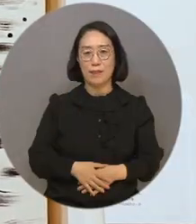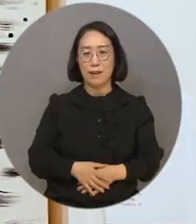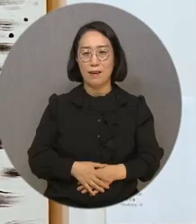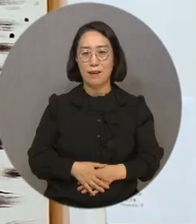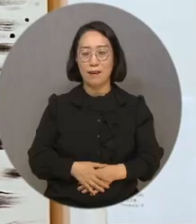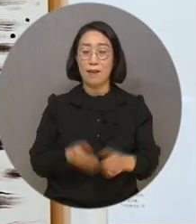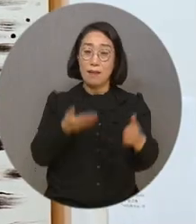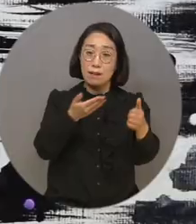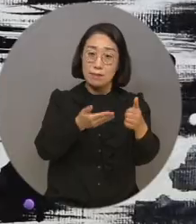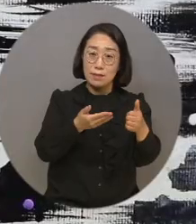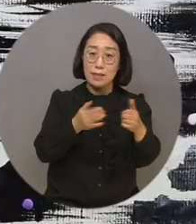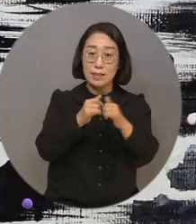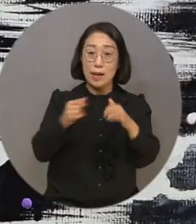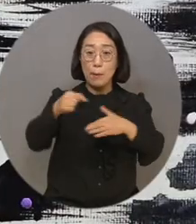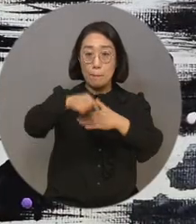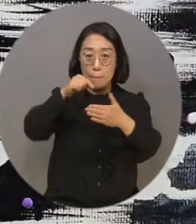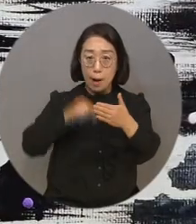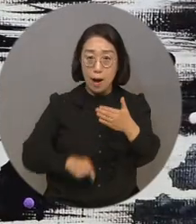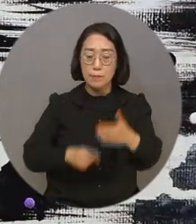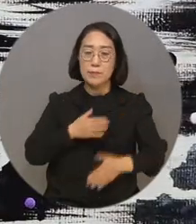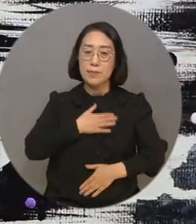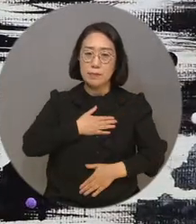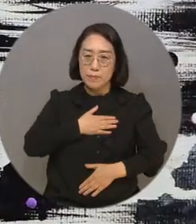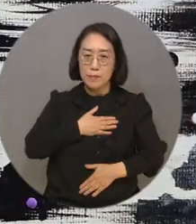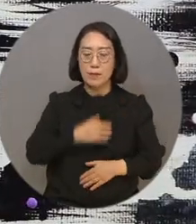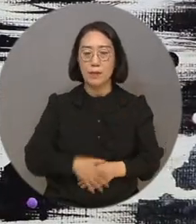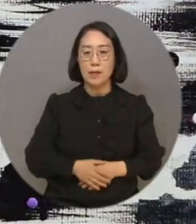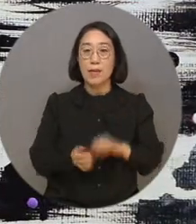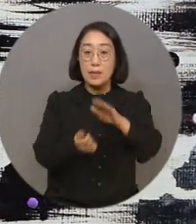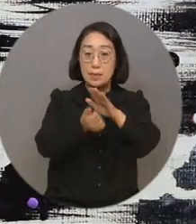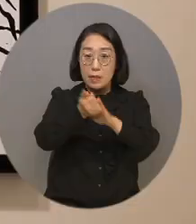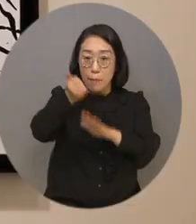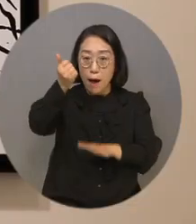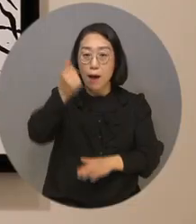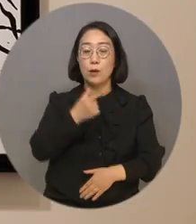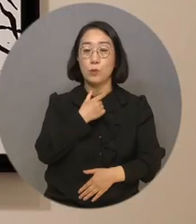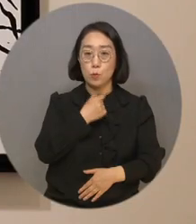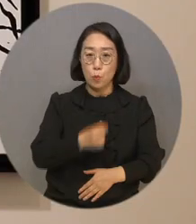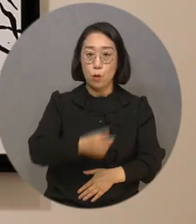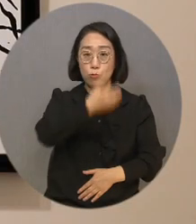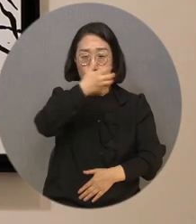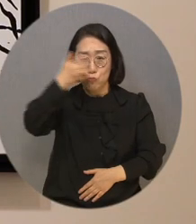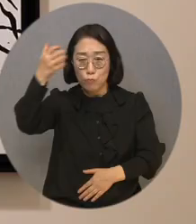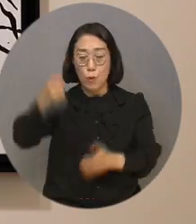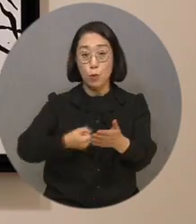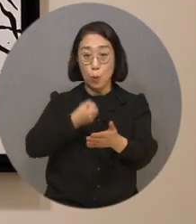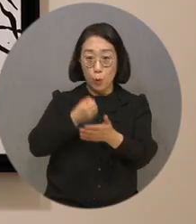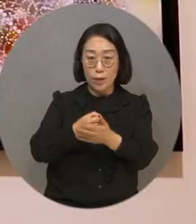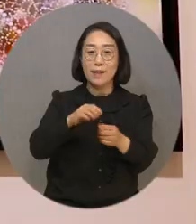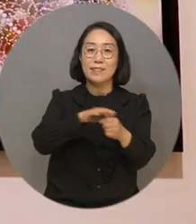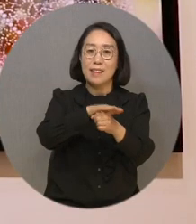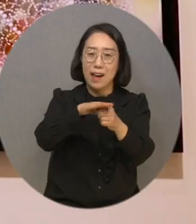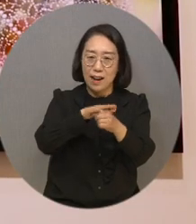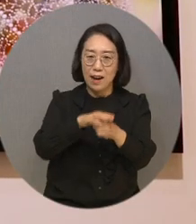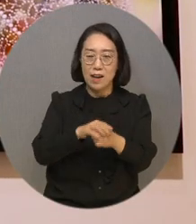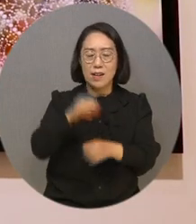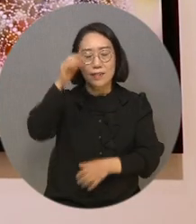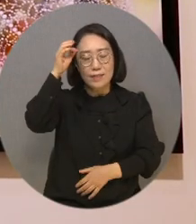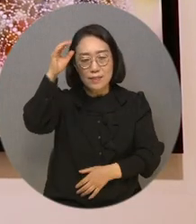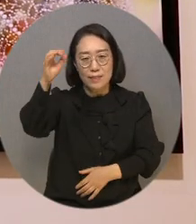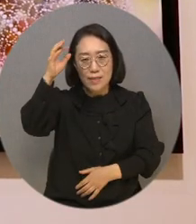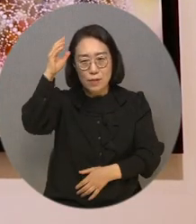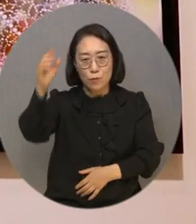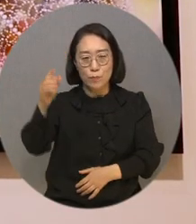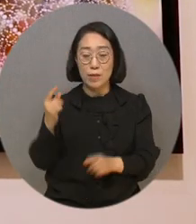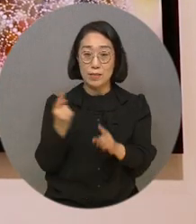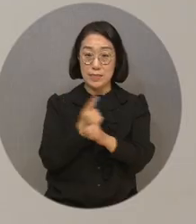작가는 인간의 내면 속 심리적 주제, 즉 희망과 소원, 꿈과 용기, 사랑, 그리움,